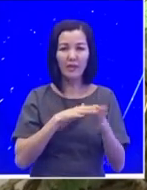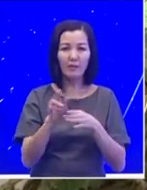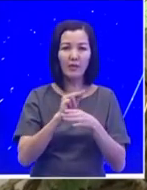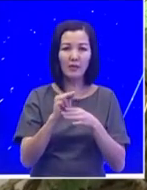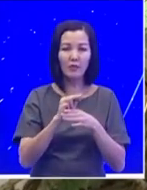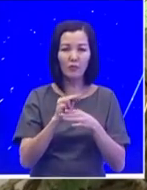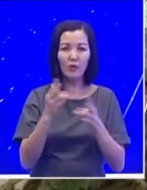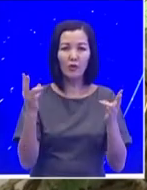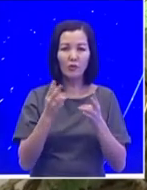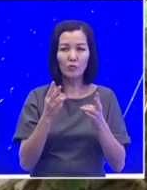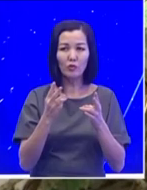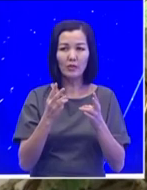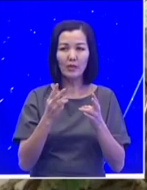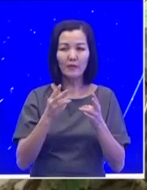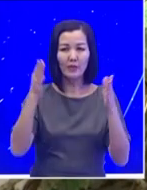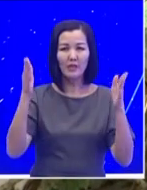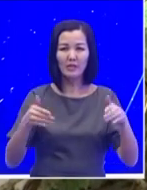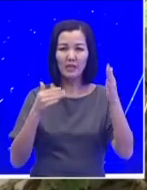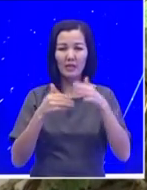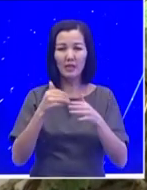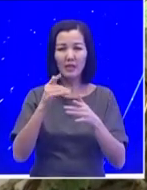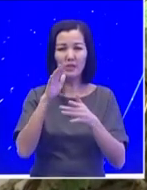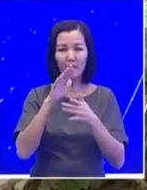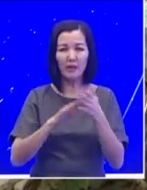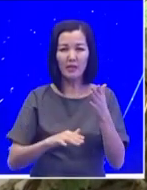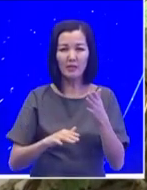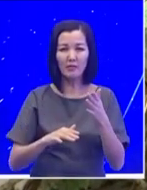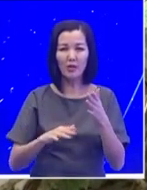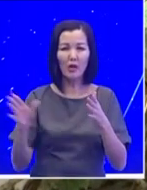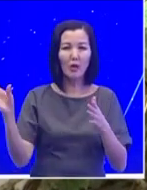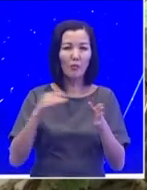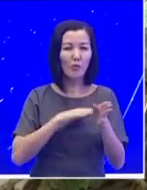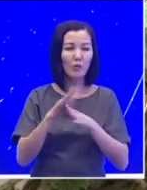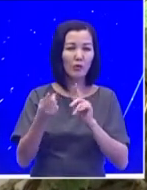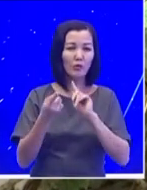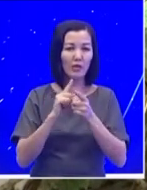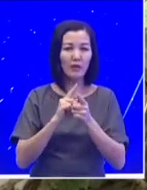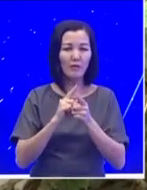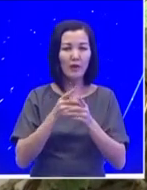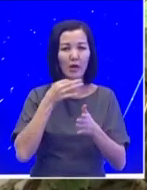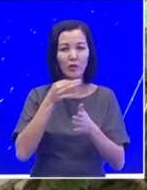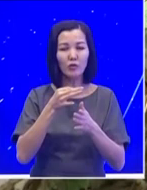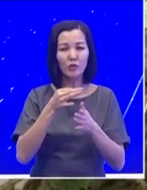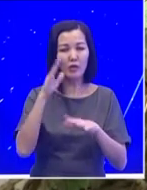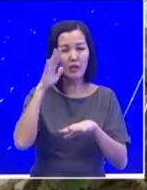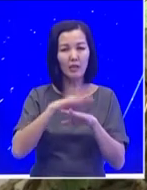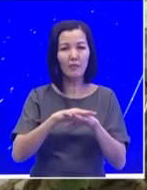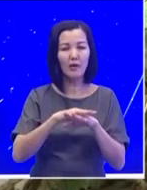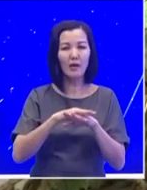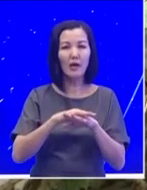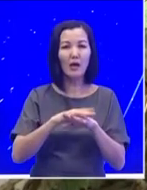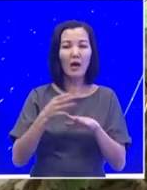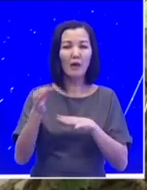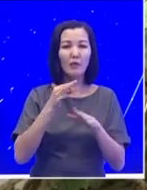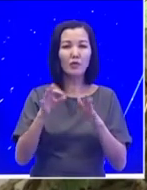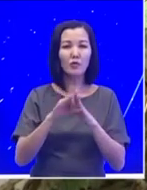ремонт не спасет школу. Стены из самана уже сыпятся, полы надо полностью менять. Мы на отчете Аким обратились к секретарю областного маслихата